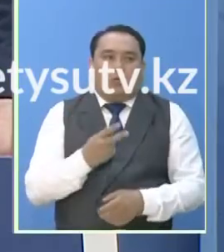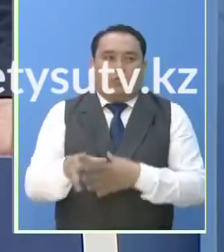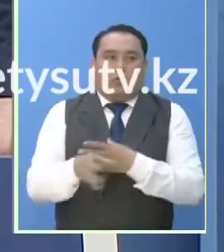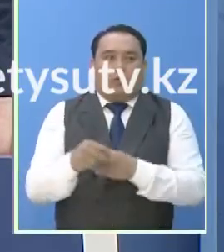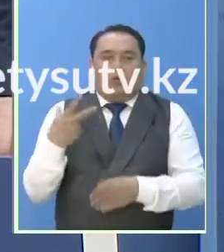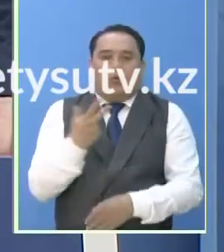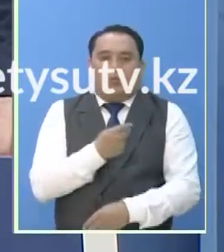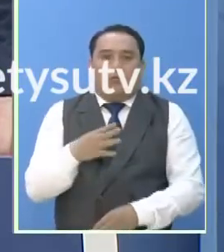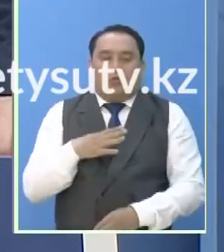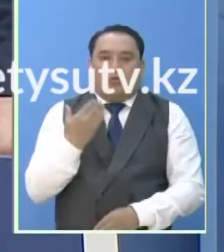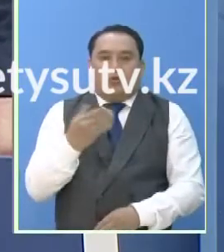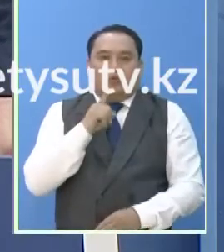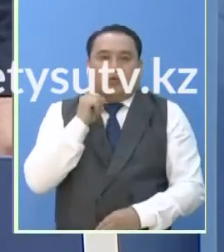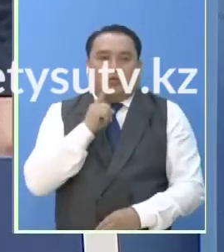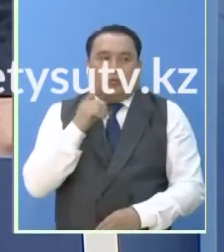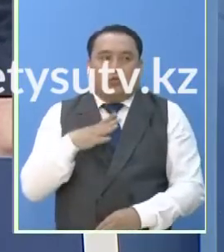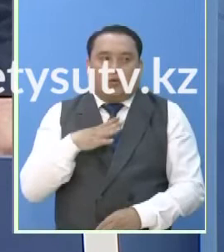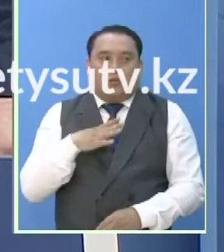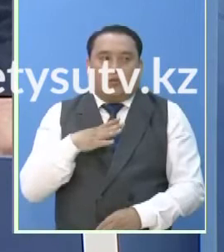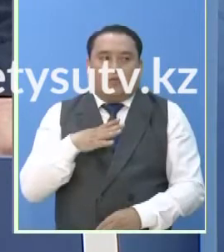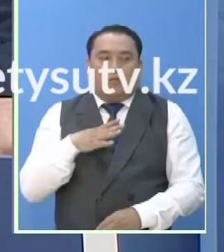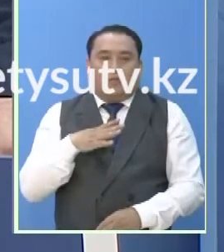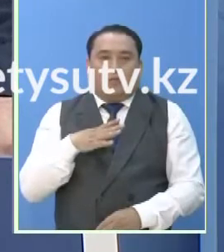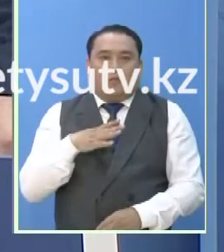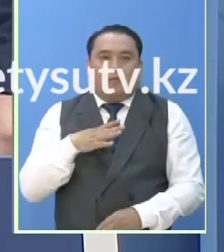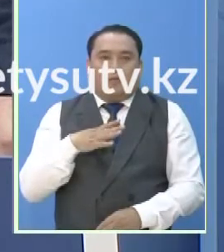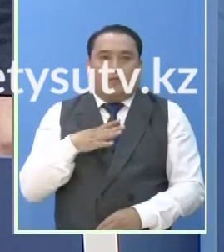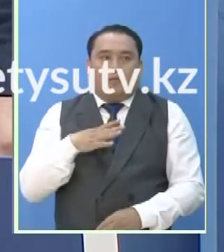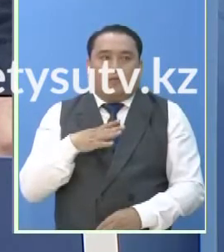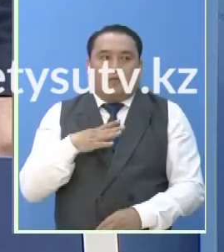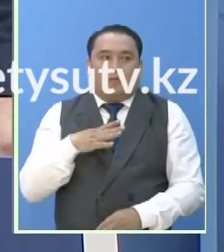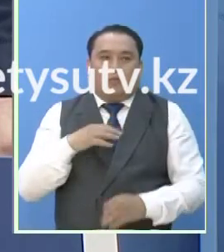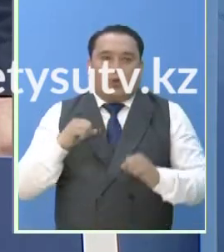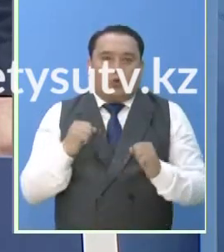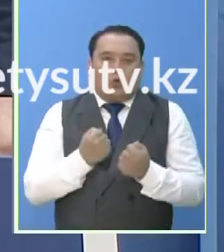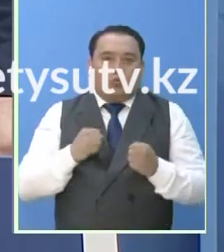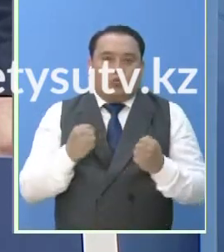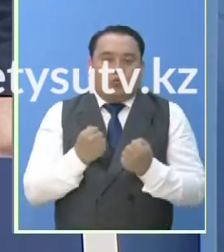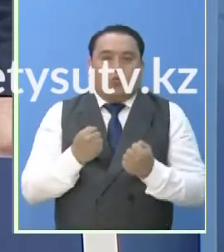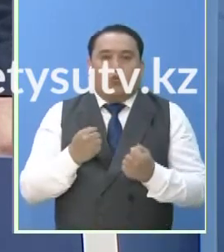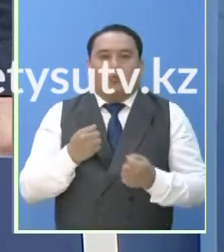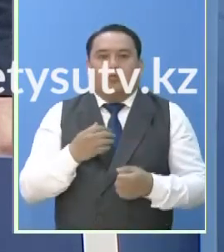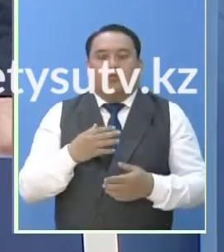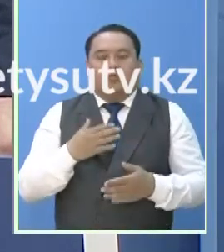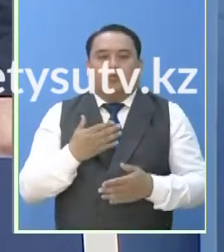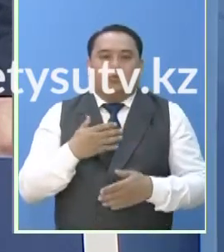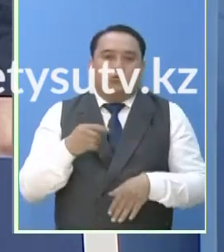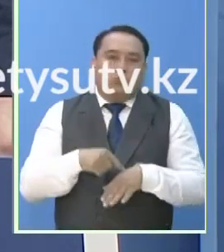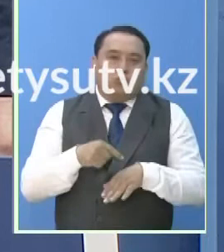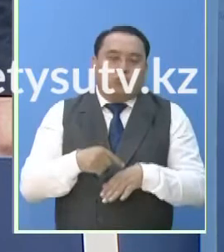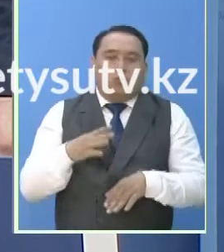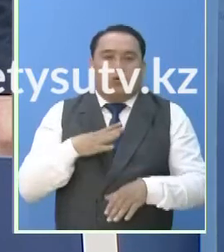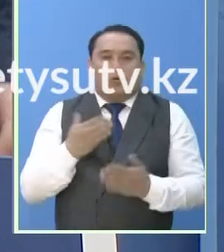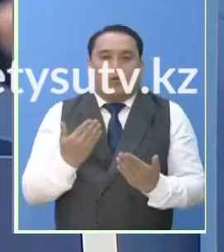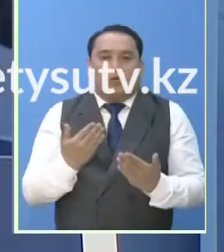салғанбыз. Ол енді жас болса да кішкене мынандай түнде бір тоңған сондай бір жағдайлар болған екен. Бірақ оған жаңағы